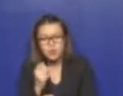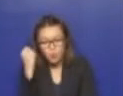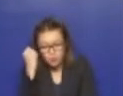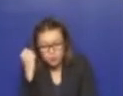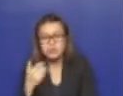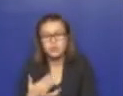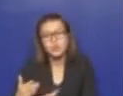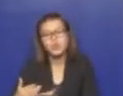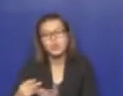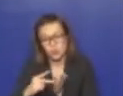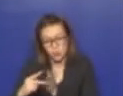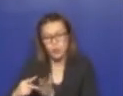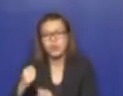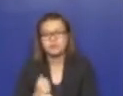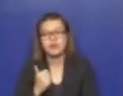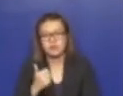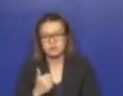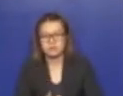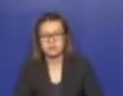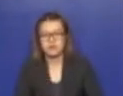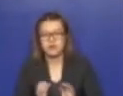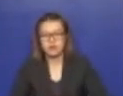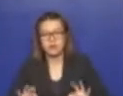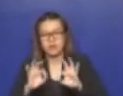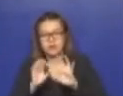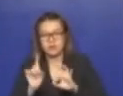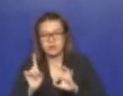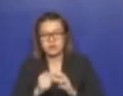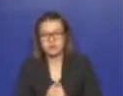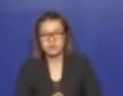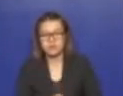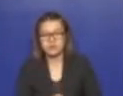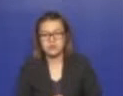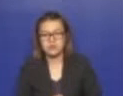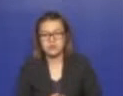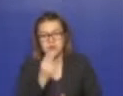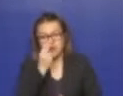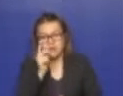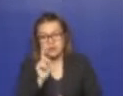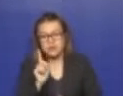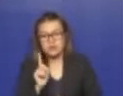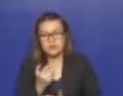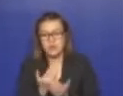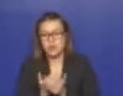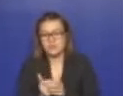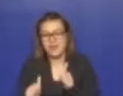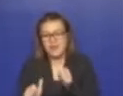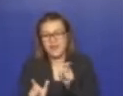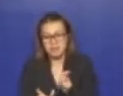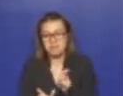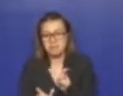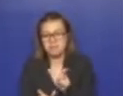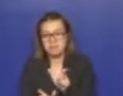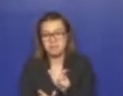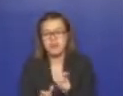านอกจากนั้นนะครับสิ่งสำคัญอีกตรงที่เรามองเห็นก็คือผู้ค้ำประกัน